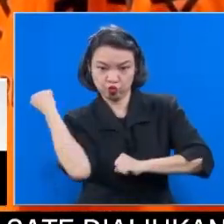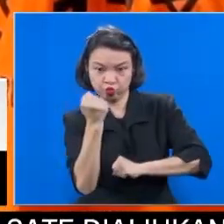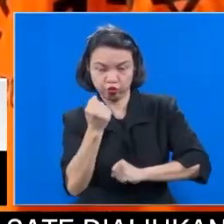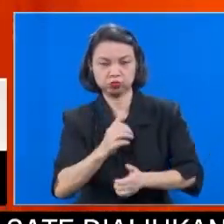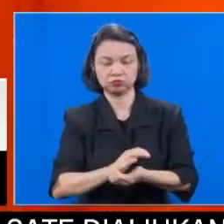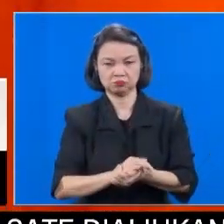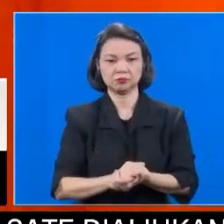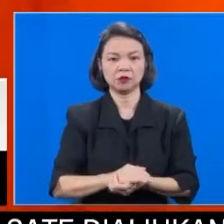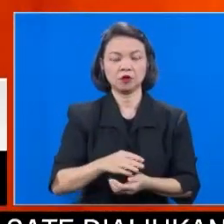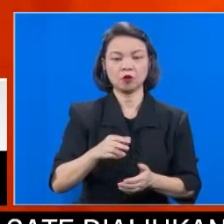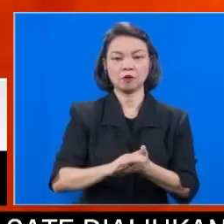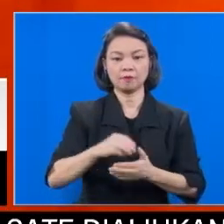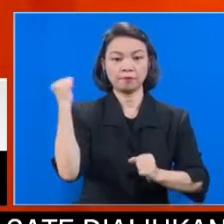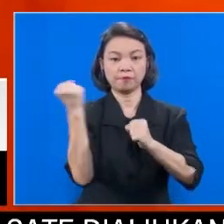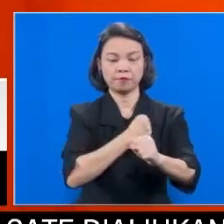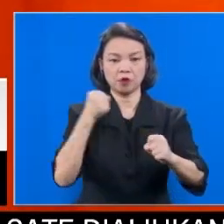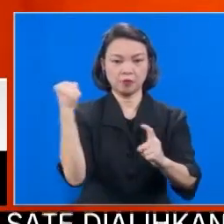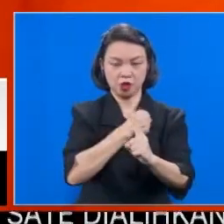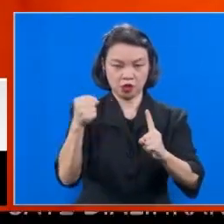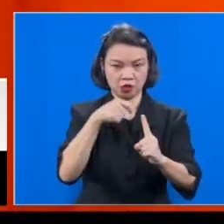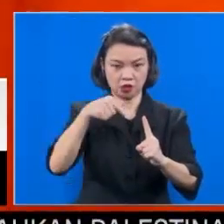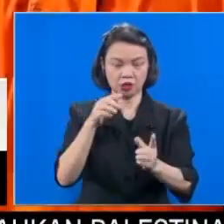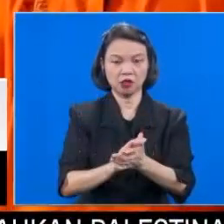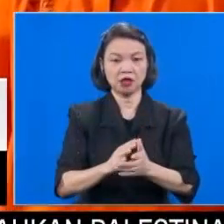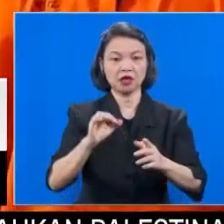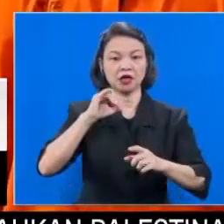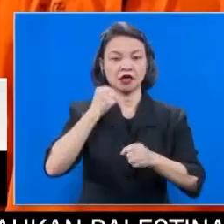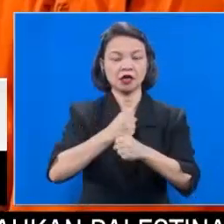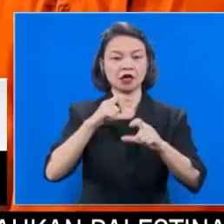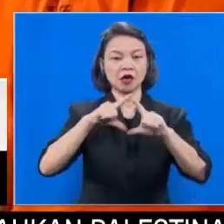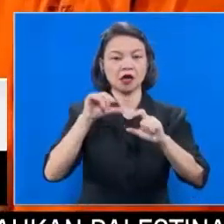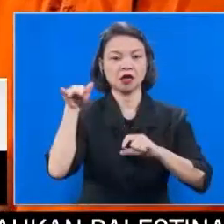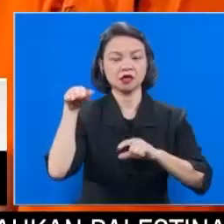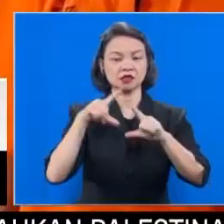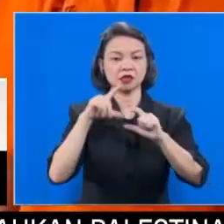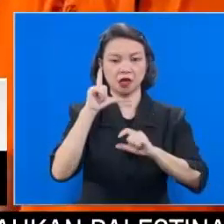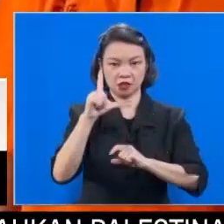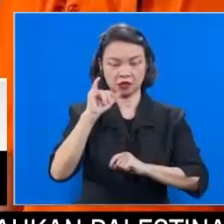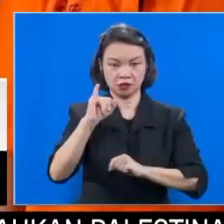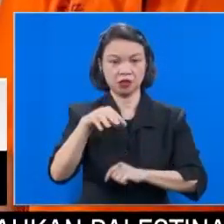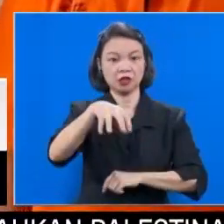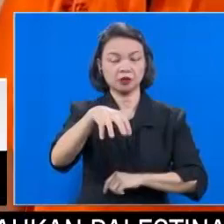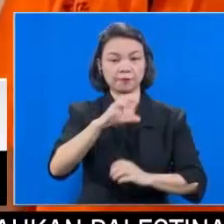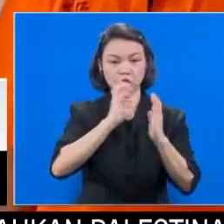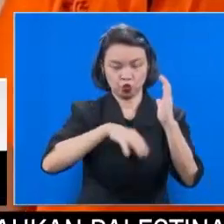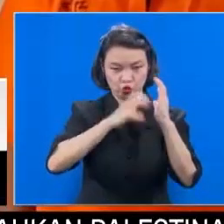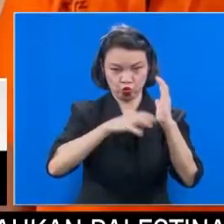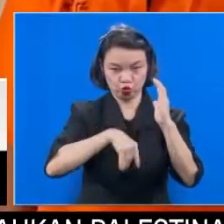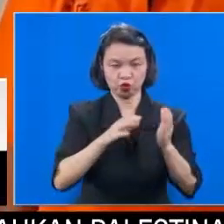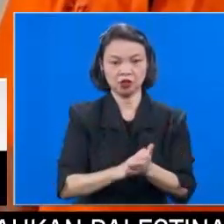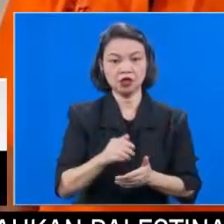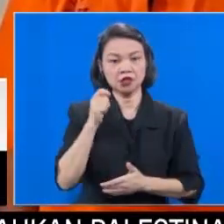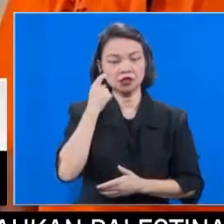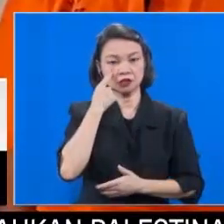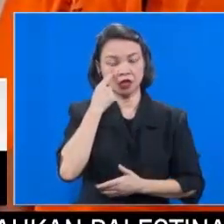Polisi Budi Santoso penganiayaan terhadap Aipda Ghazali terjadi di sebuah lokasi tambang pasir di Jalan Tjilik Riwut Kecamatan jekan Raya Selasa